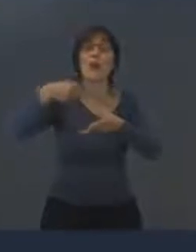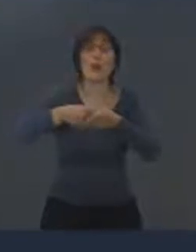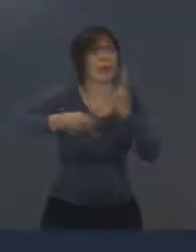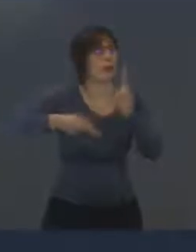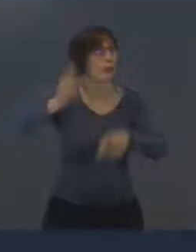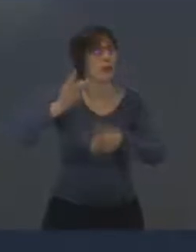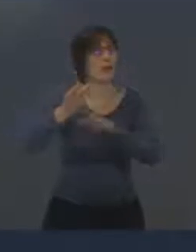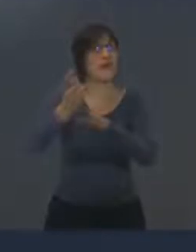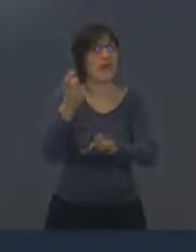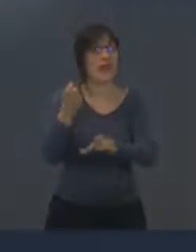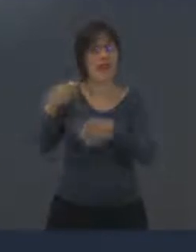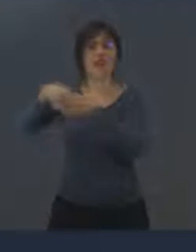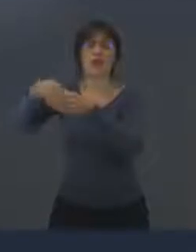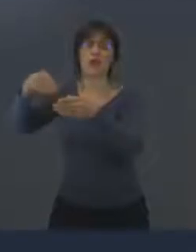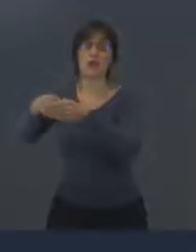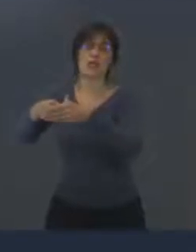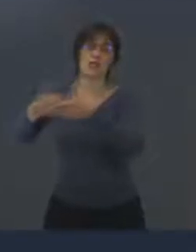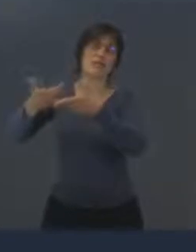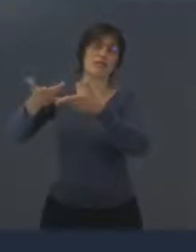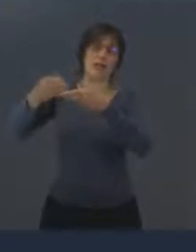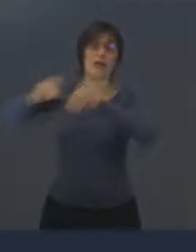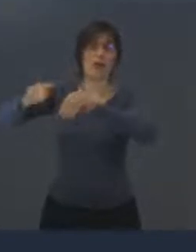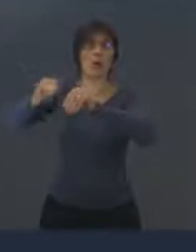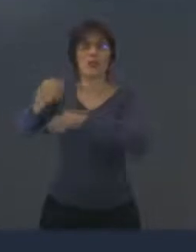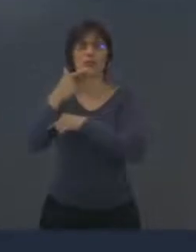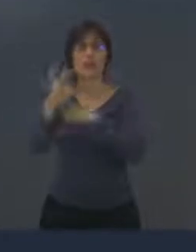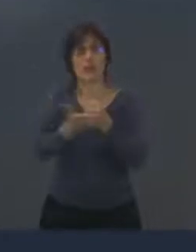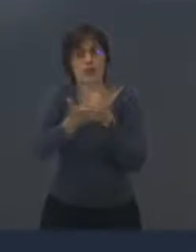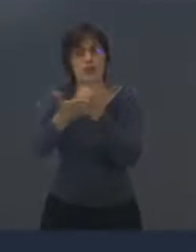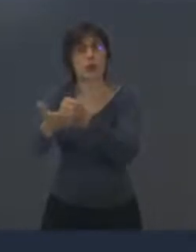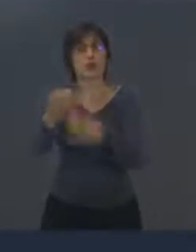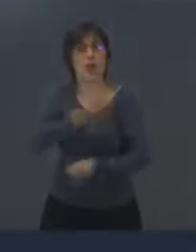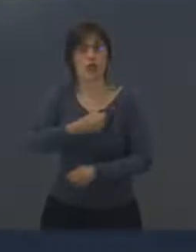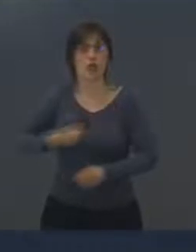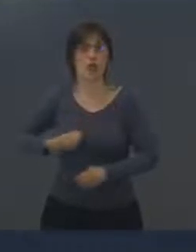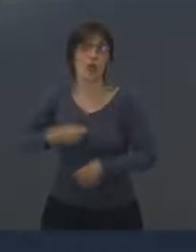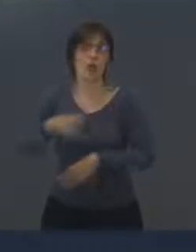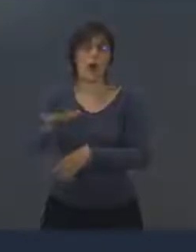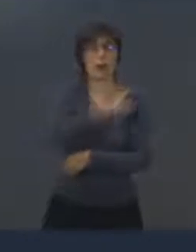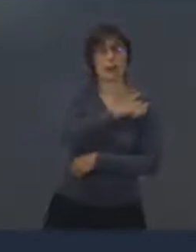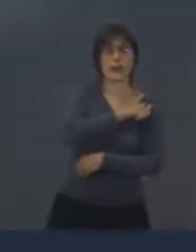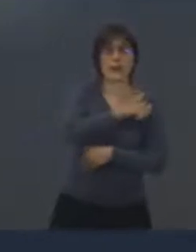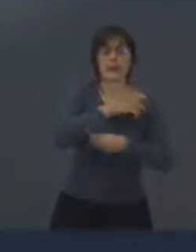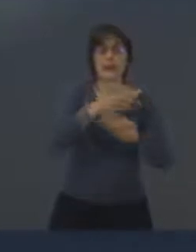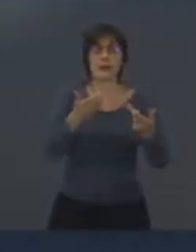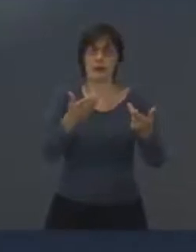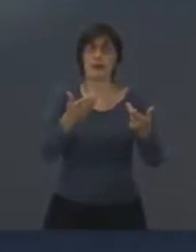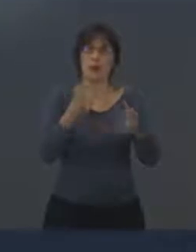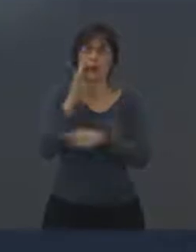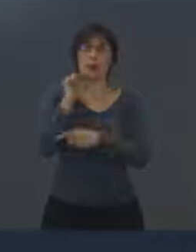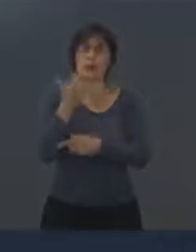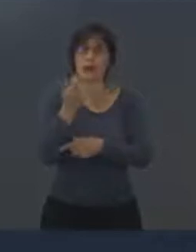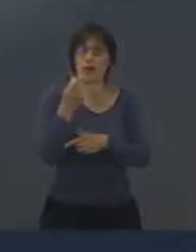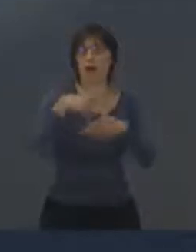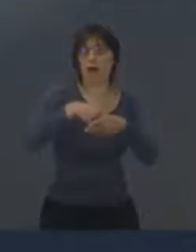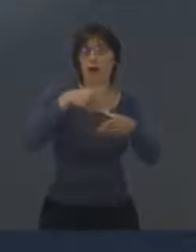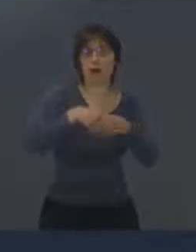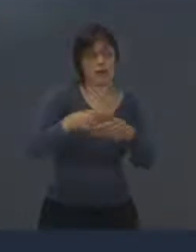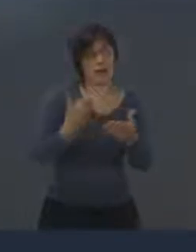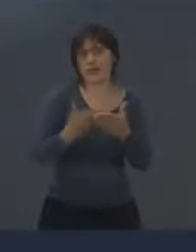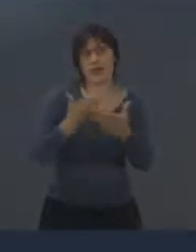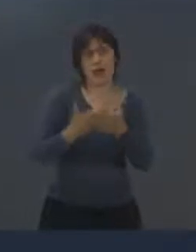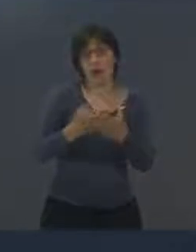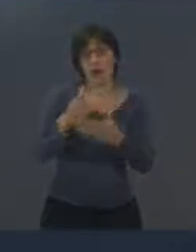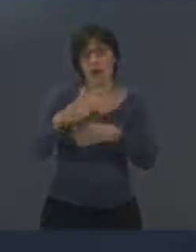formation, c'est-à-dire des soutiens apportés aux chômeurs. Oui, c'est une différence fondamentale entre une politique de gauche et une politique de